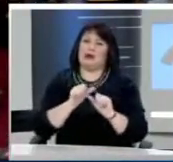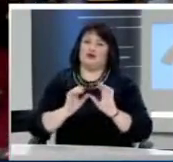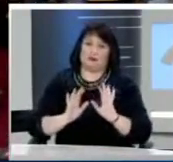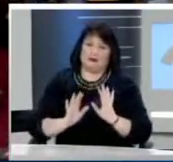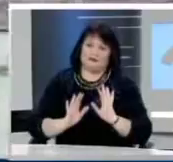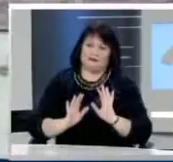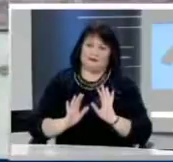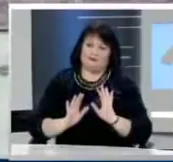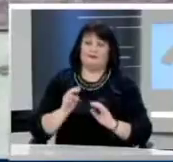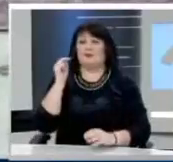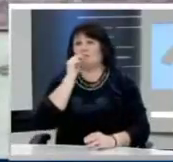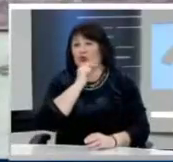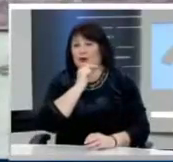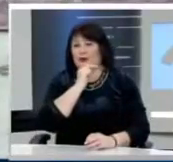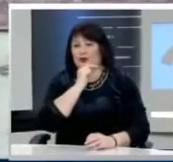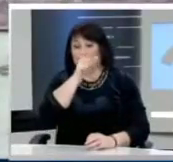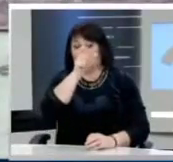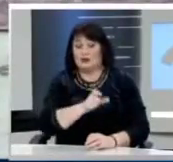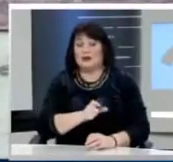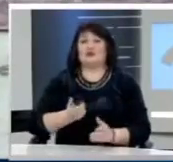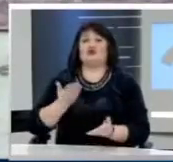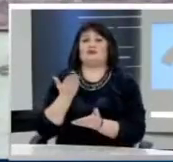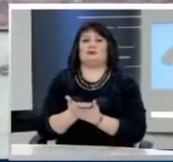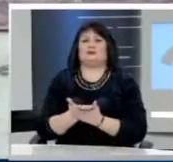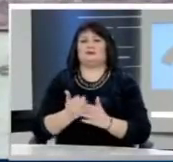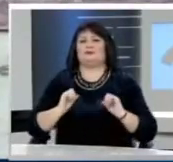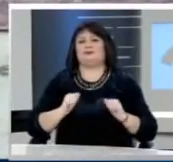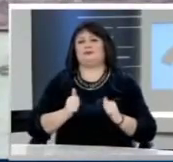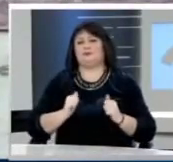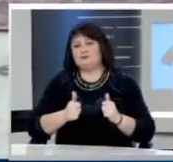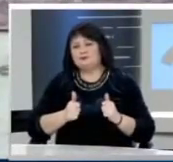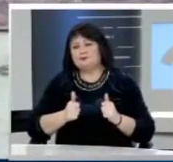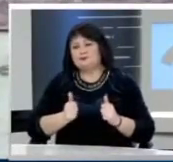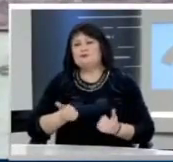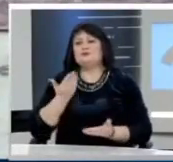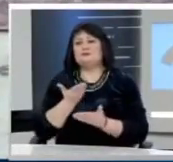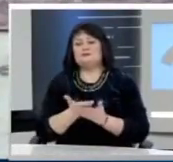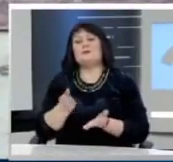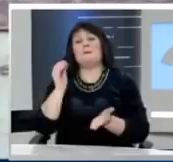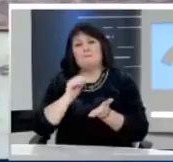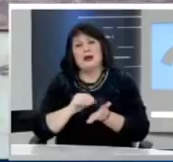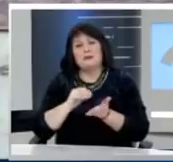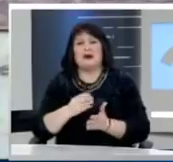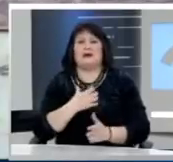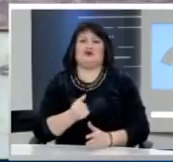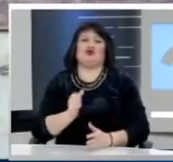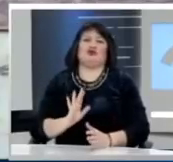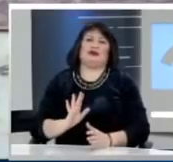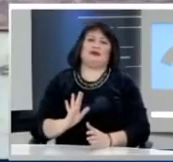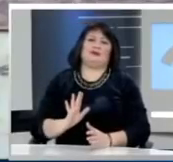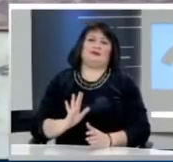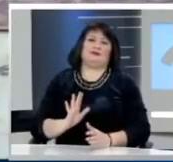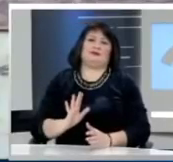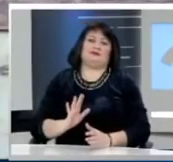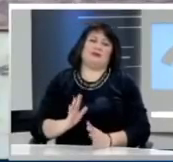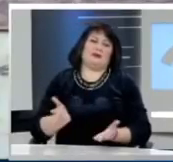Σύνταγμα. Ο Πρωθυπουργός πήρε την πρωτοβουλία και ζήτησε επαναβεβαίωση της εμπιστοσύνης